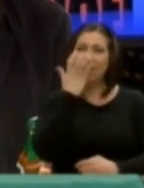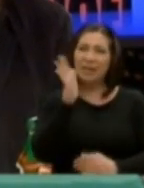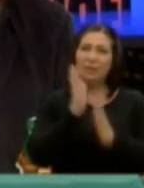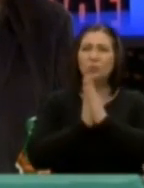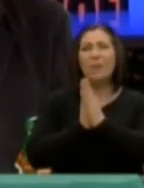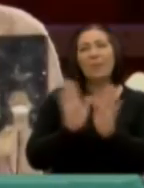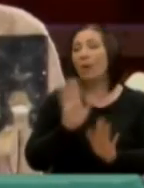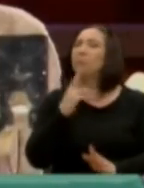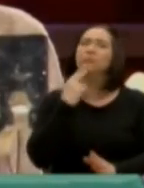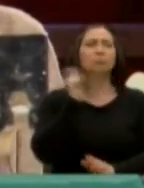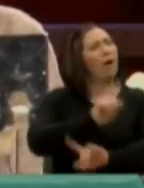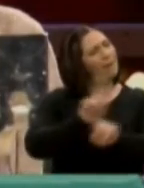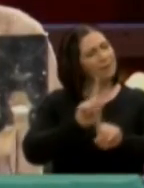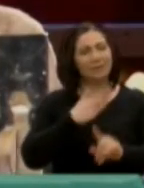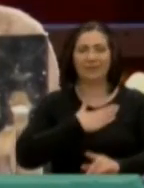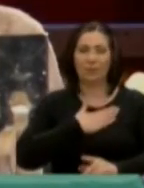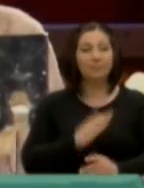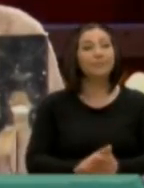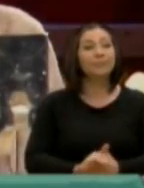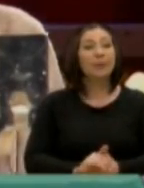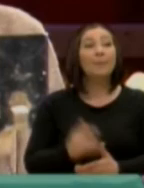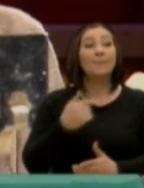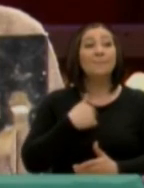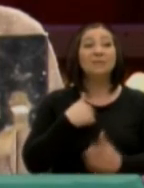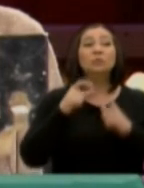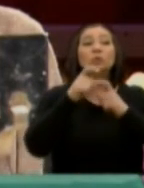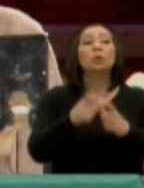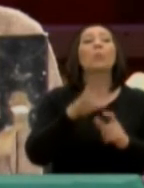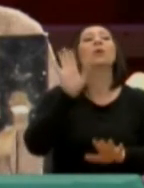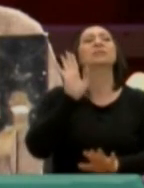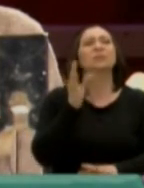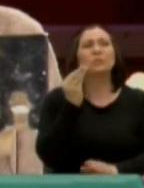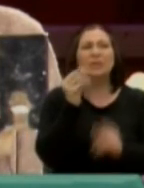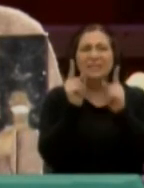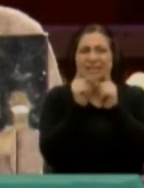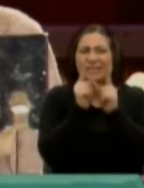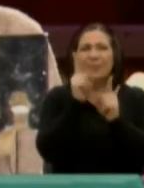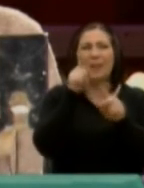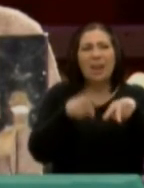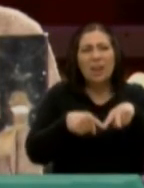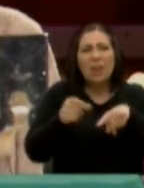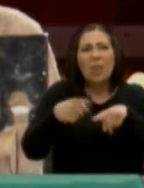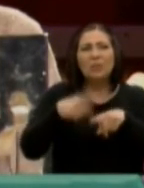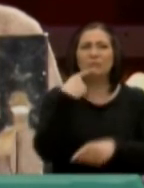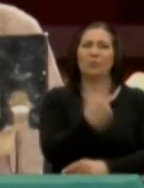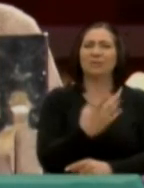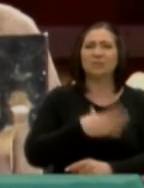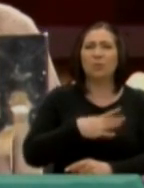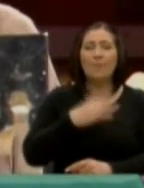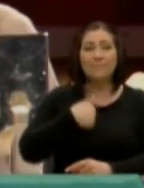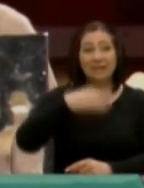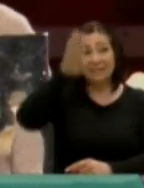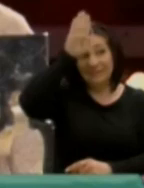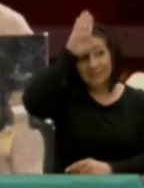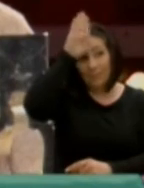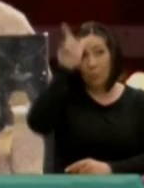kusura bakmayın, buyurun. Ha, estağfurullah. Ben sorumu sormadan önce çok kısa bir not söylemek istiyorum. Ben